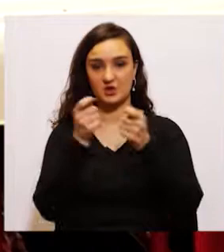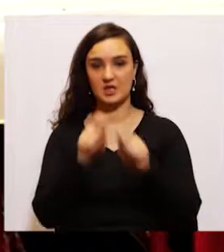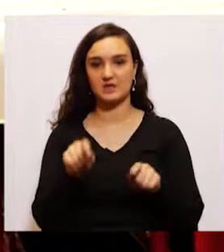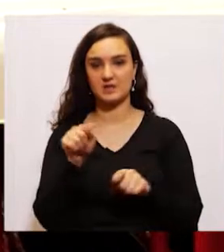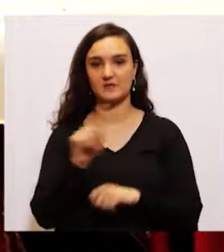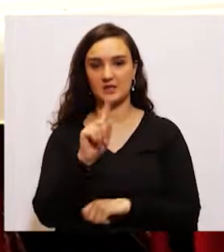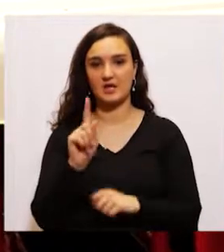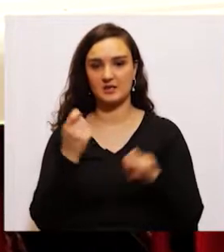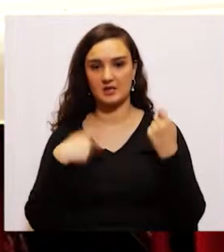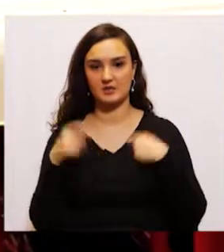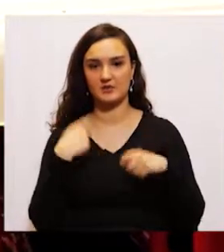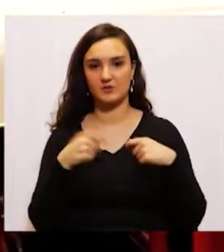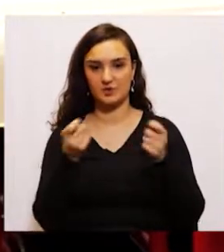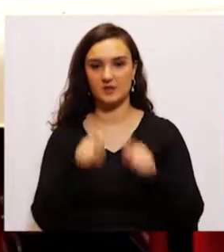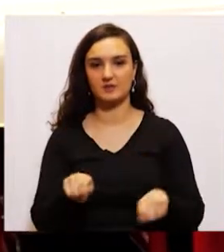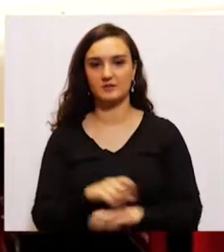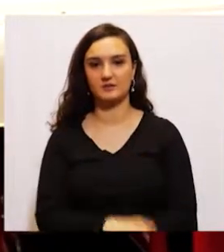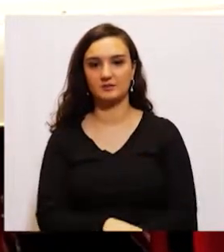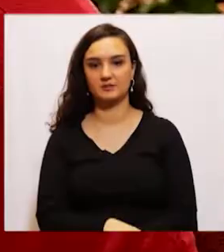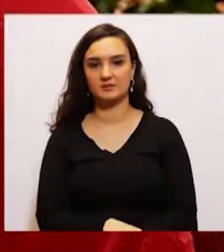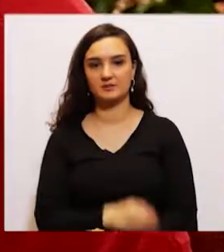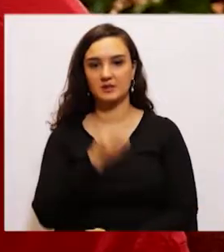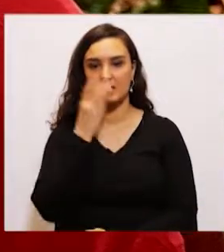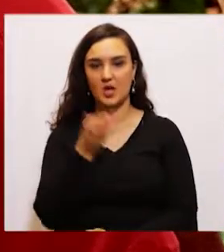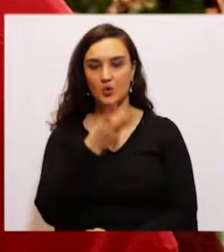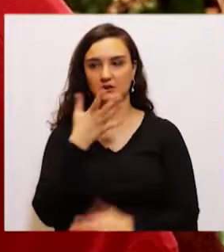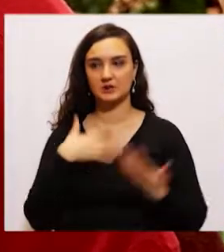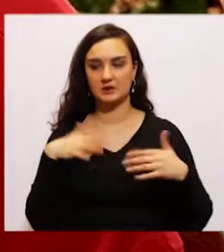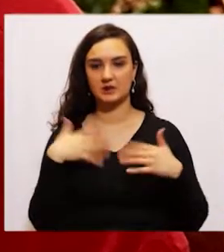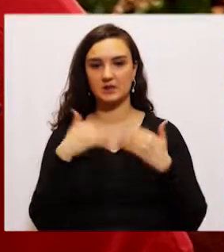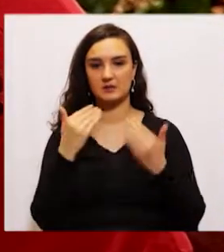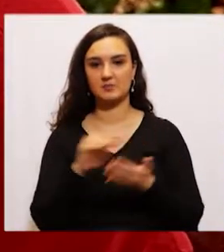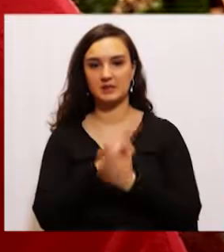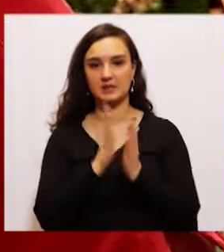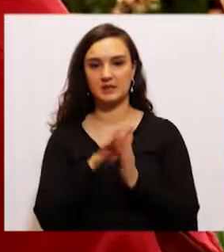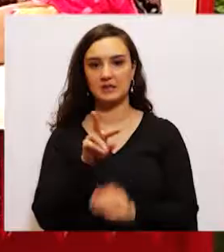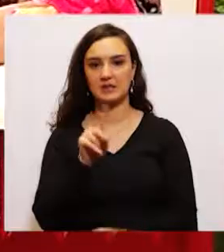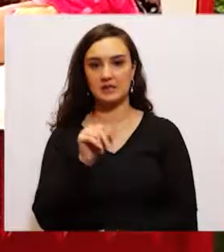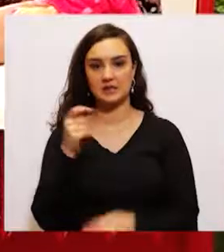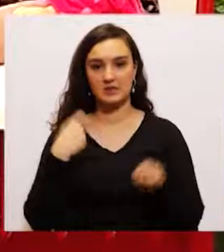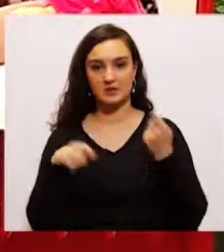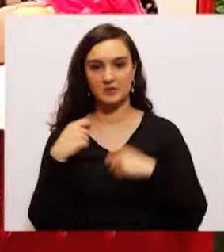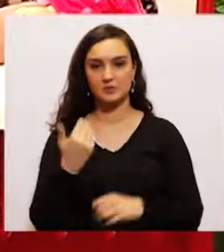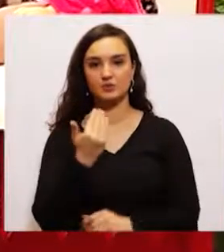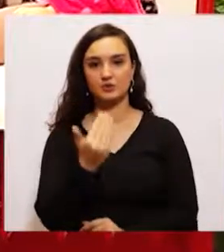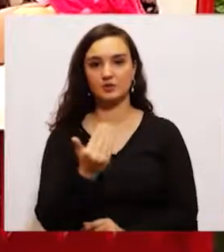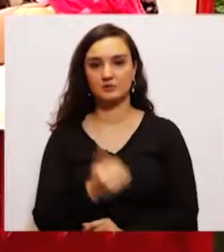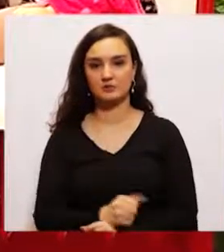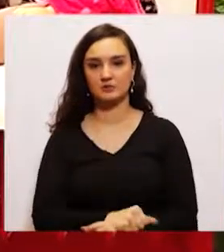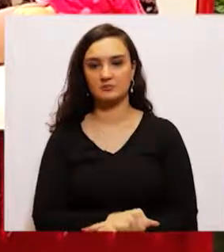პილოუს რაღაც რო აცვი აქ რაღაცეები. დრაკონის ტანსაცმელი. ეს ლიზას ეცვა თუ შენ